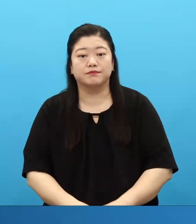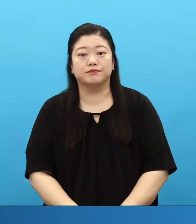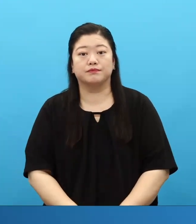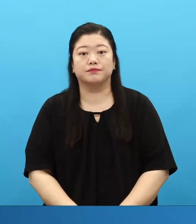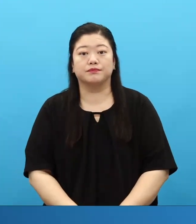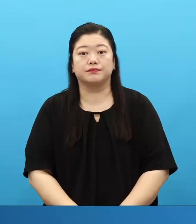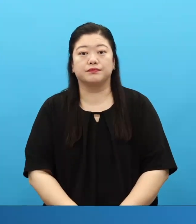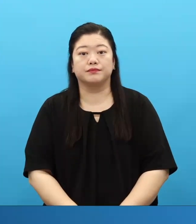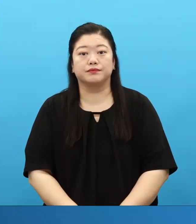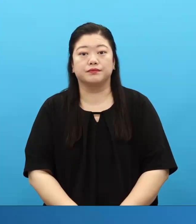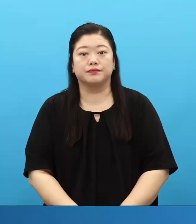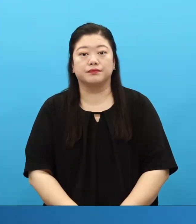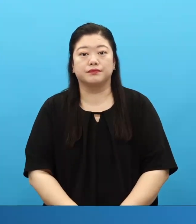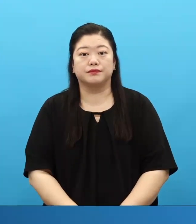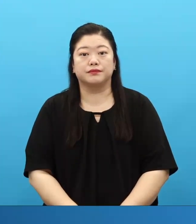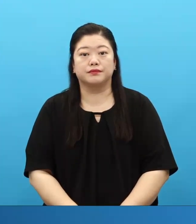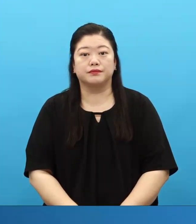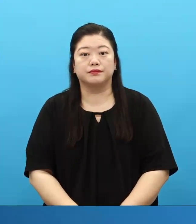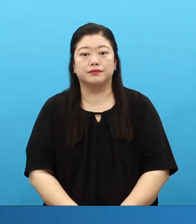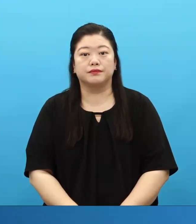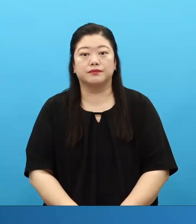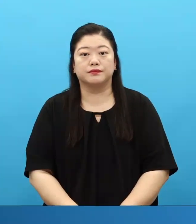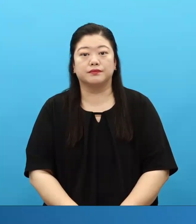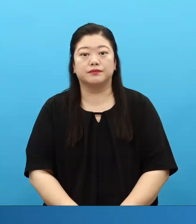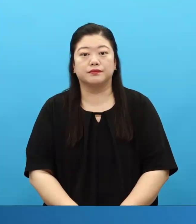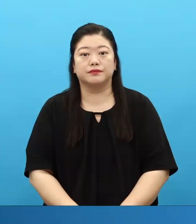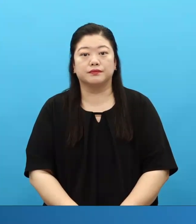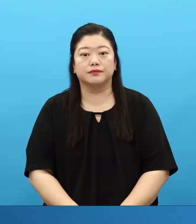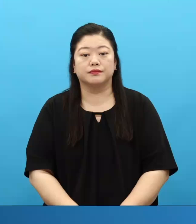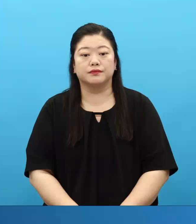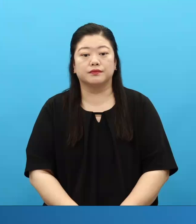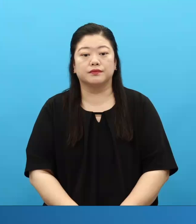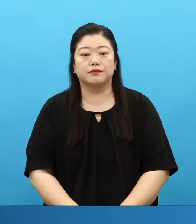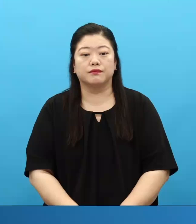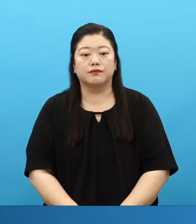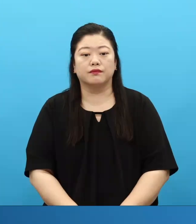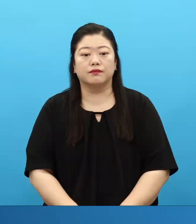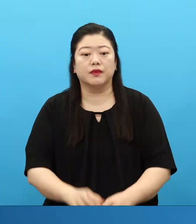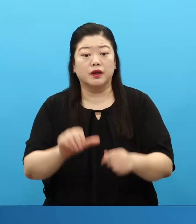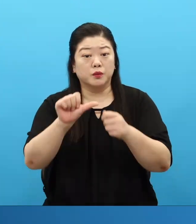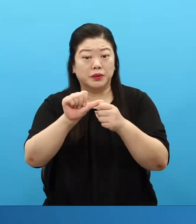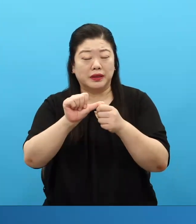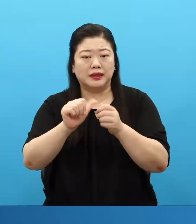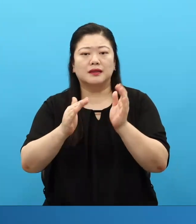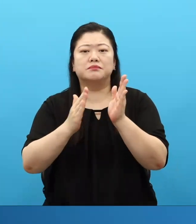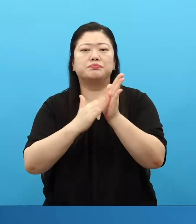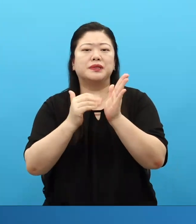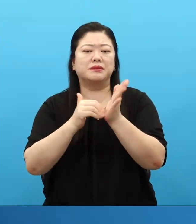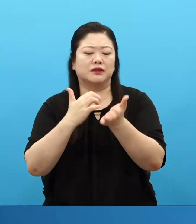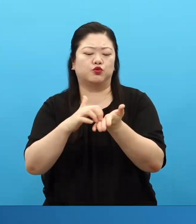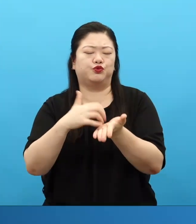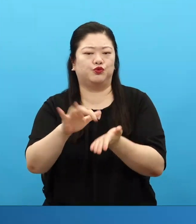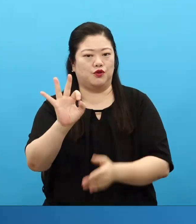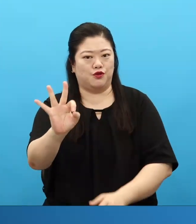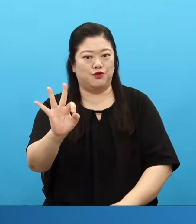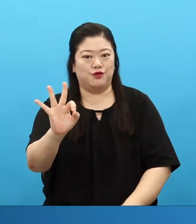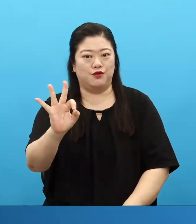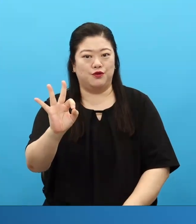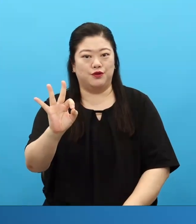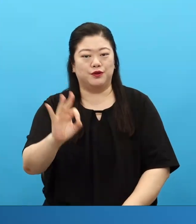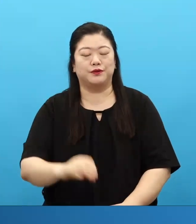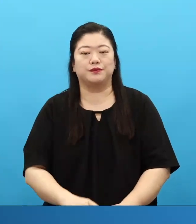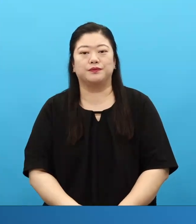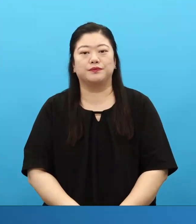doesn't end with just that. 10가지 비밀. The 10 secrets. 오늘 우리 산업인의 확신